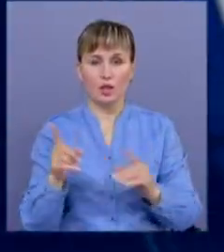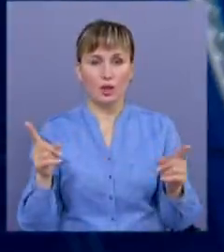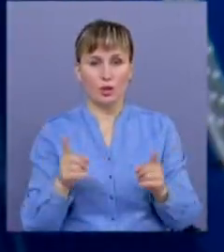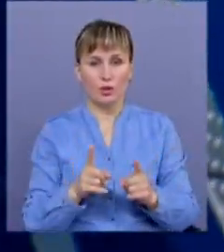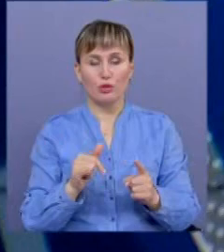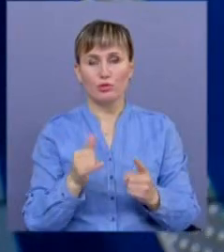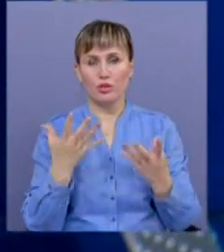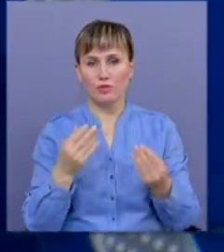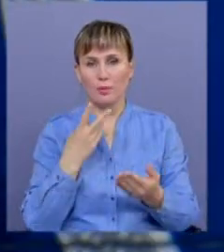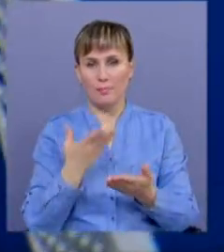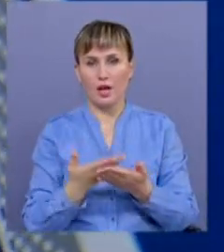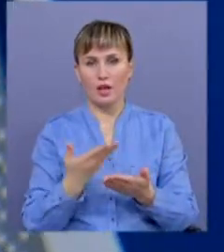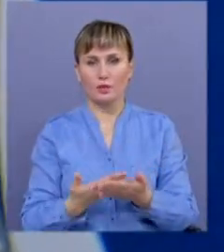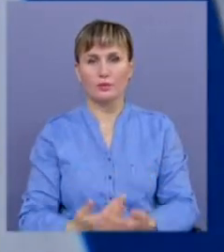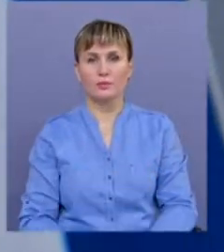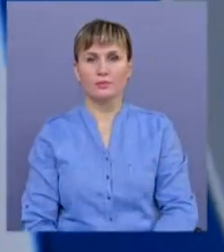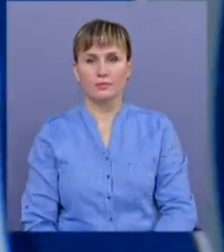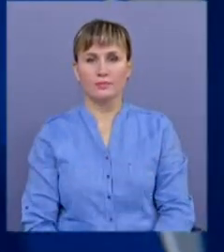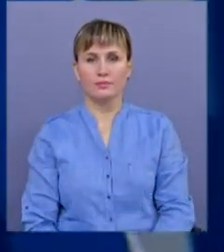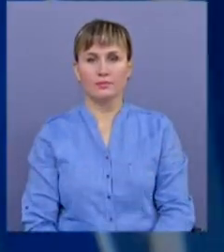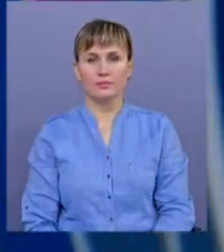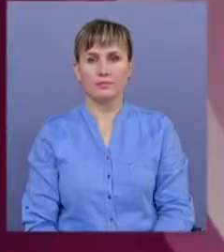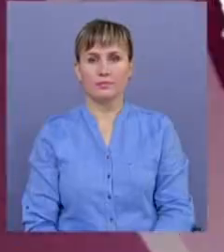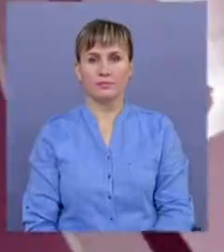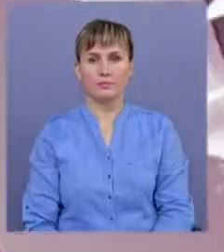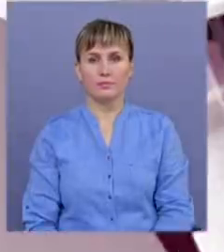сначала коротко о том, что мы покажем сегодня в выпуске.